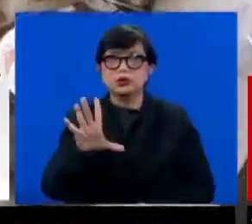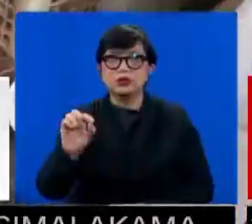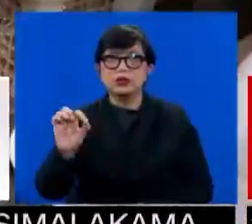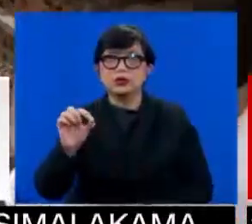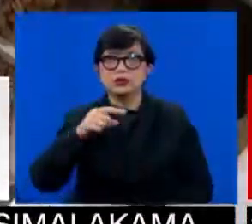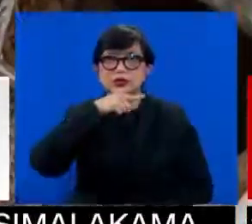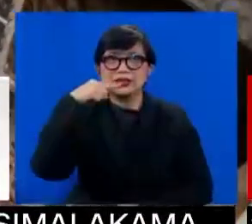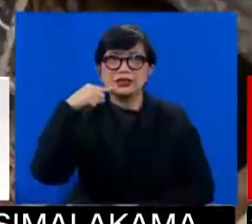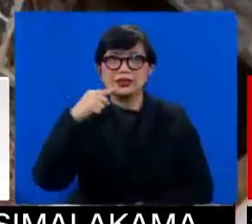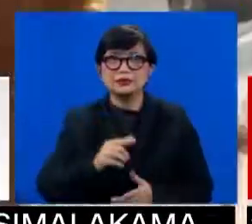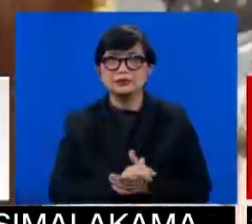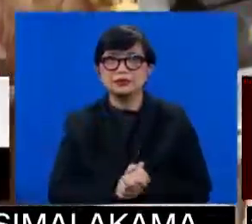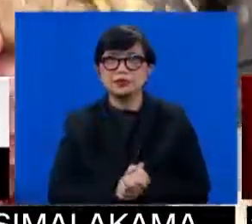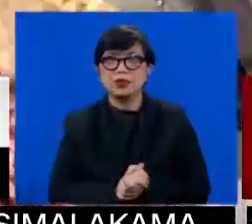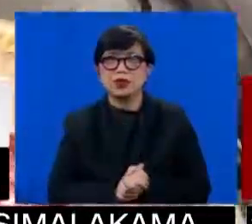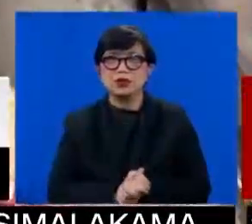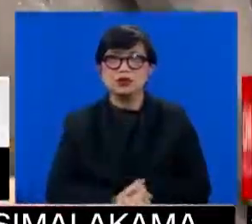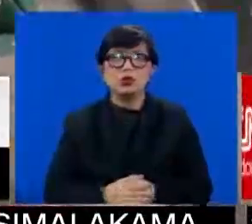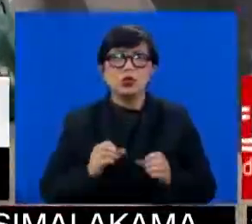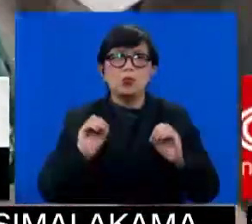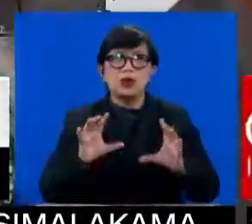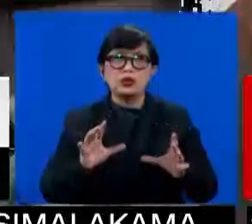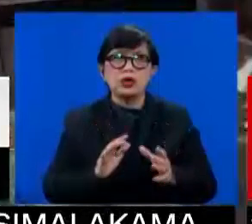tempat ini membutuhkan belasan kilogram bumbu dapur.